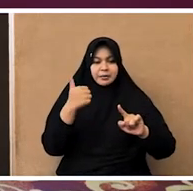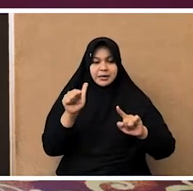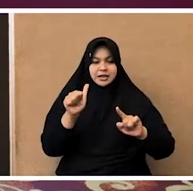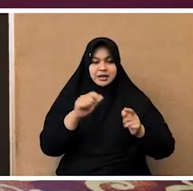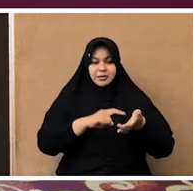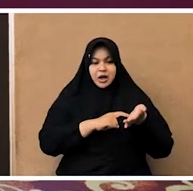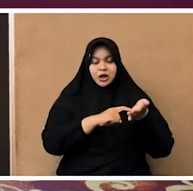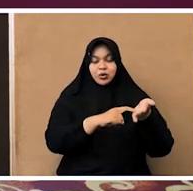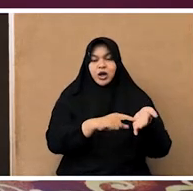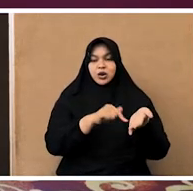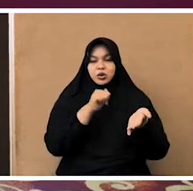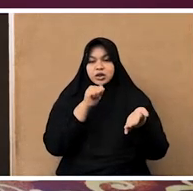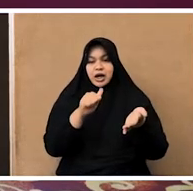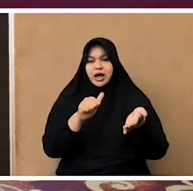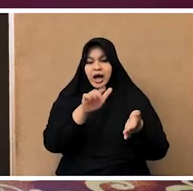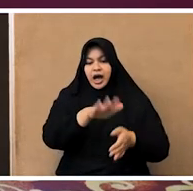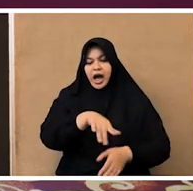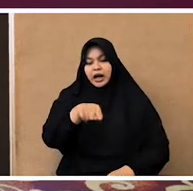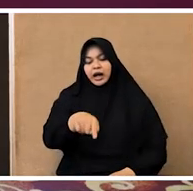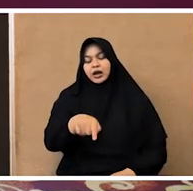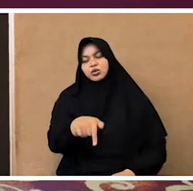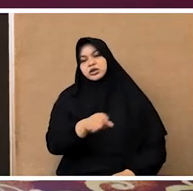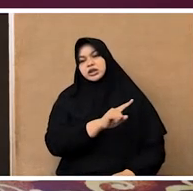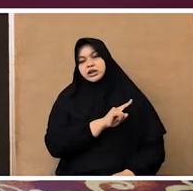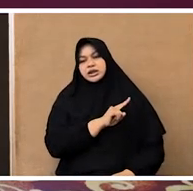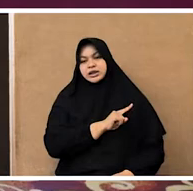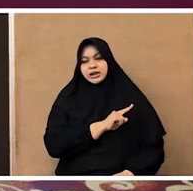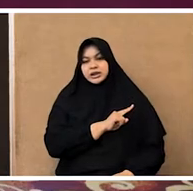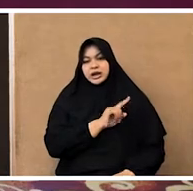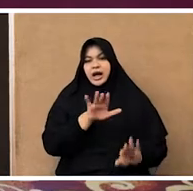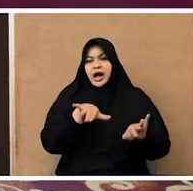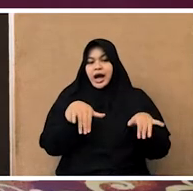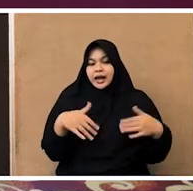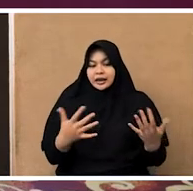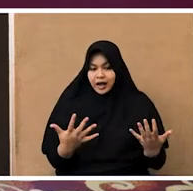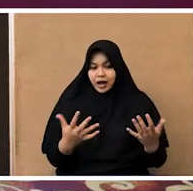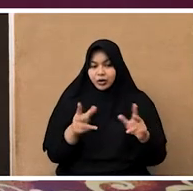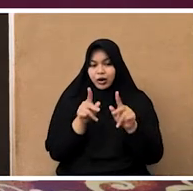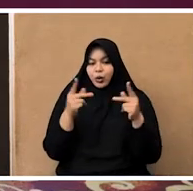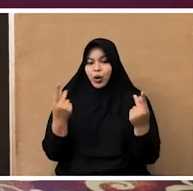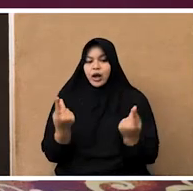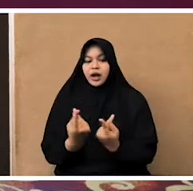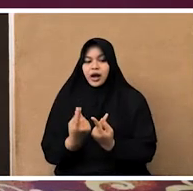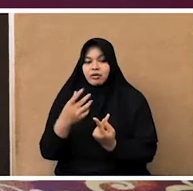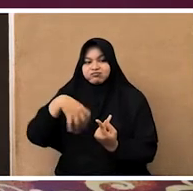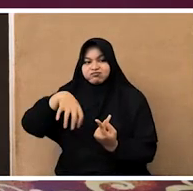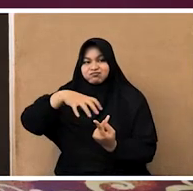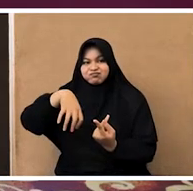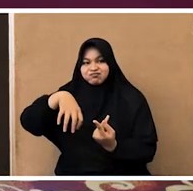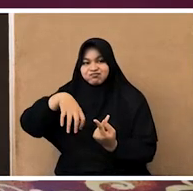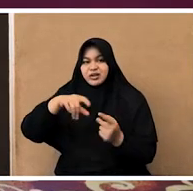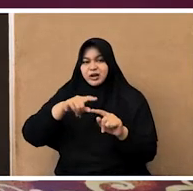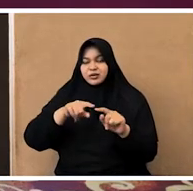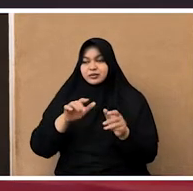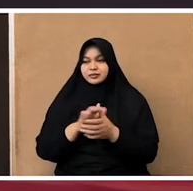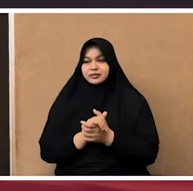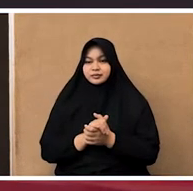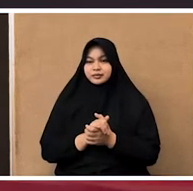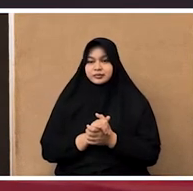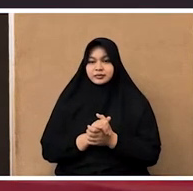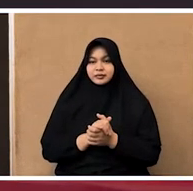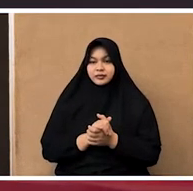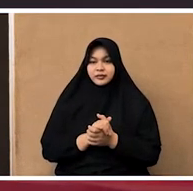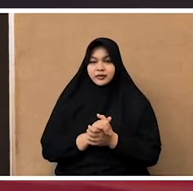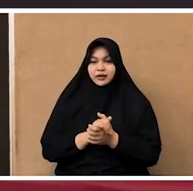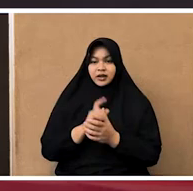mengadukan itu itu anak yang bersangkutan atau misalnya keluarganya jadi putusan